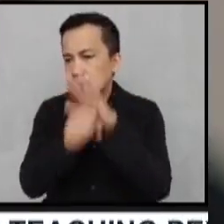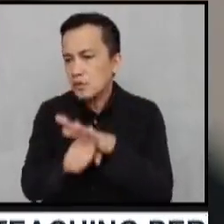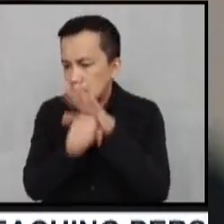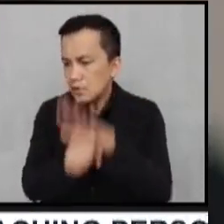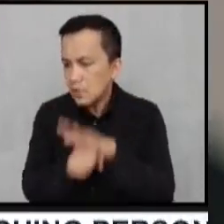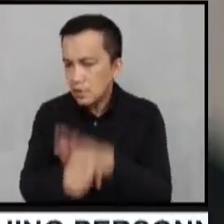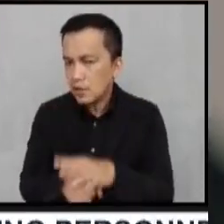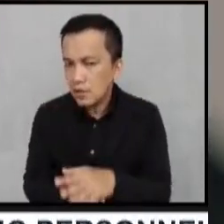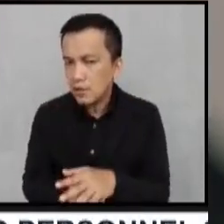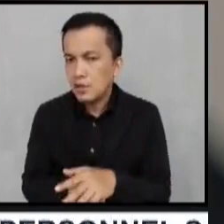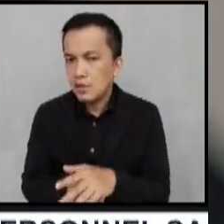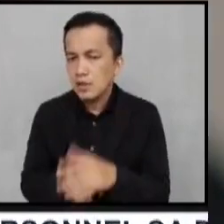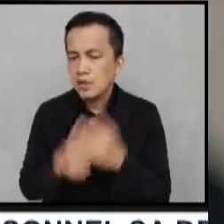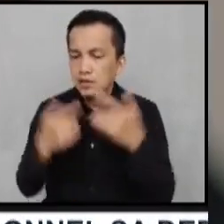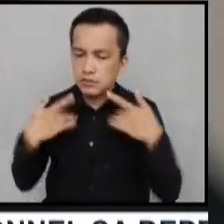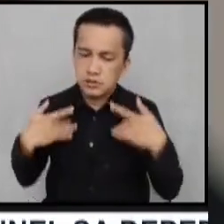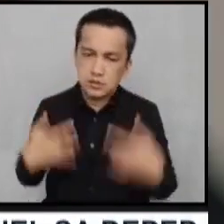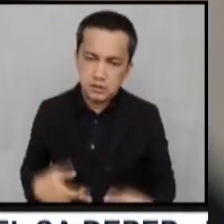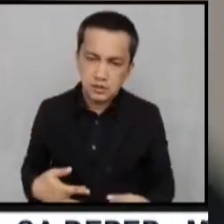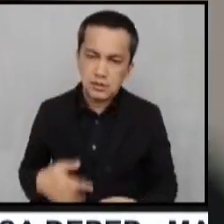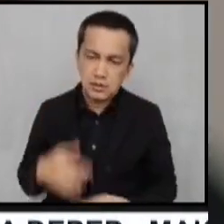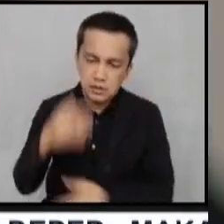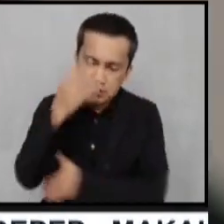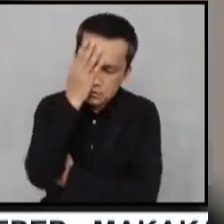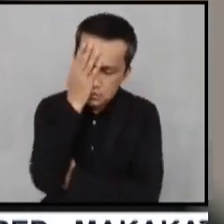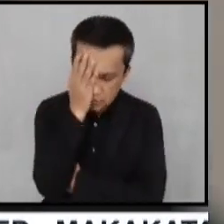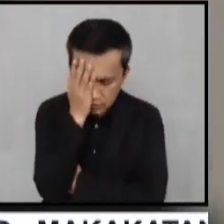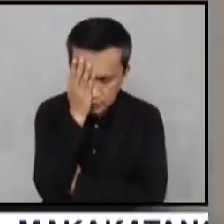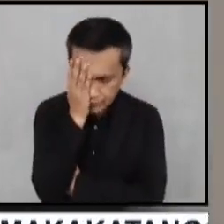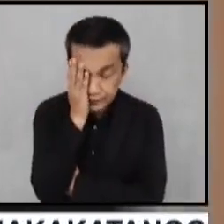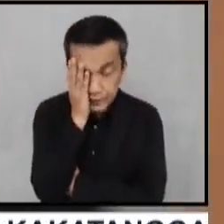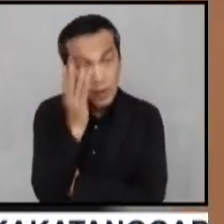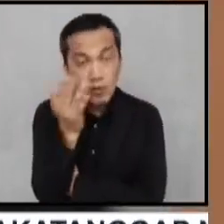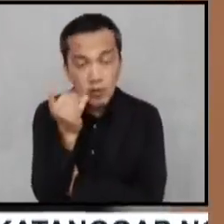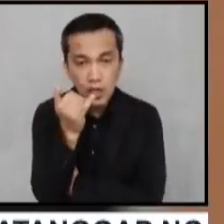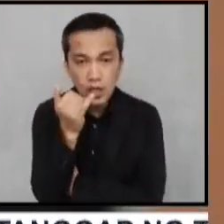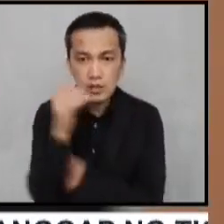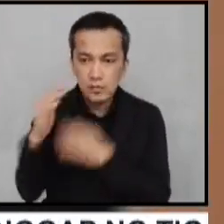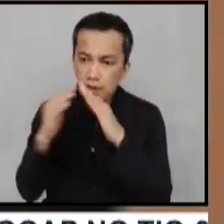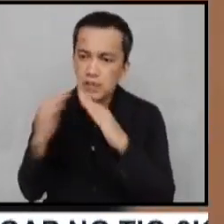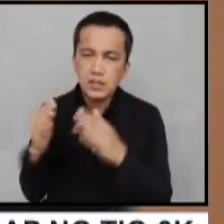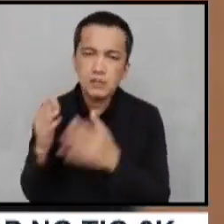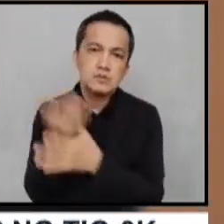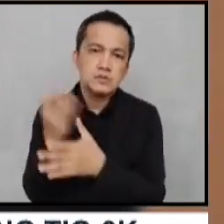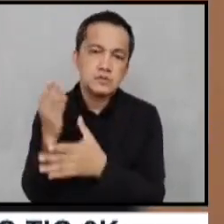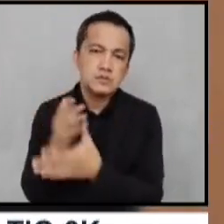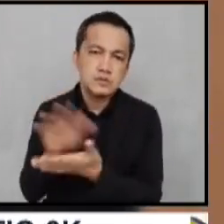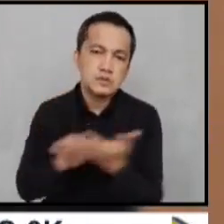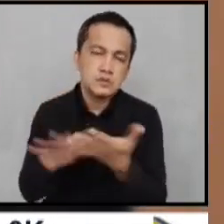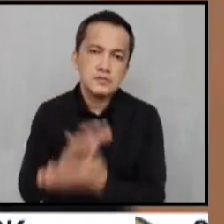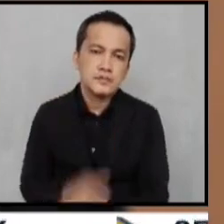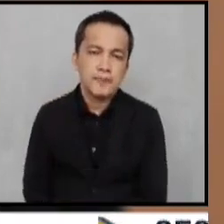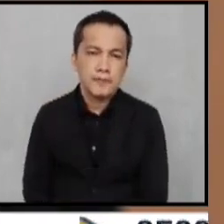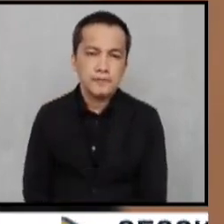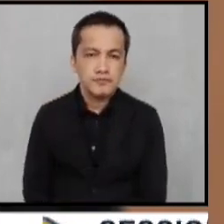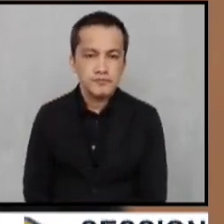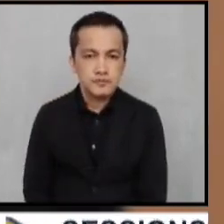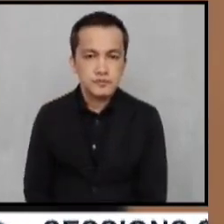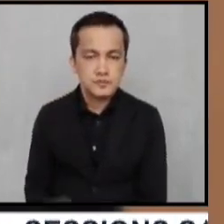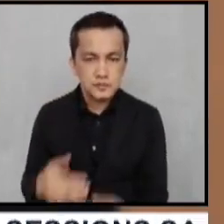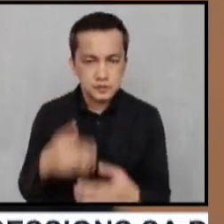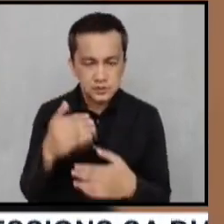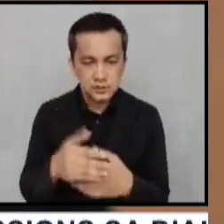kami. Na-depress din ako kasi nga nagulo yung bahay namin. Pagkatapos po nagpadala ng